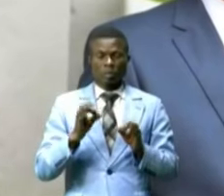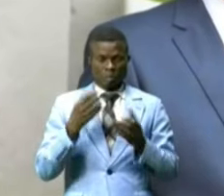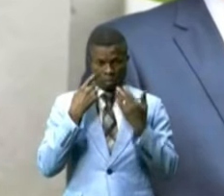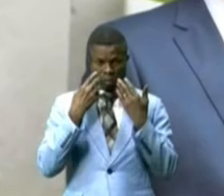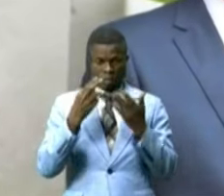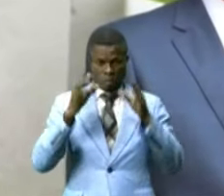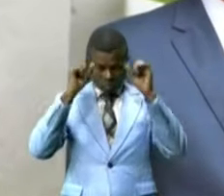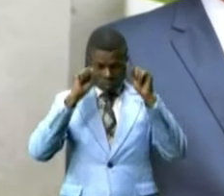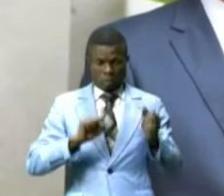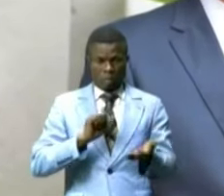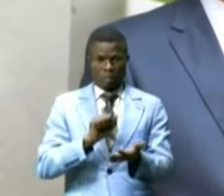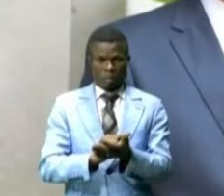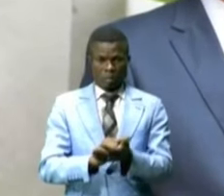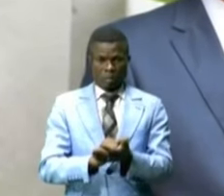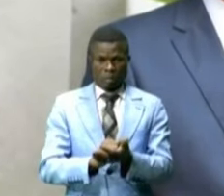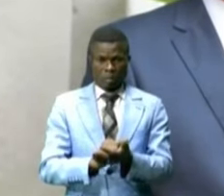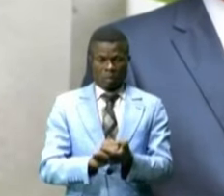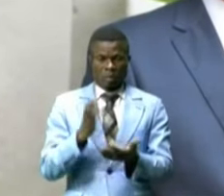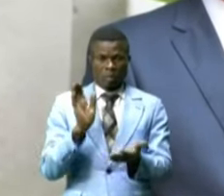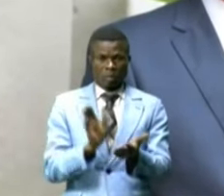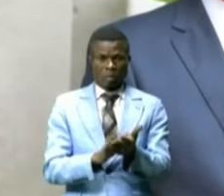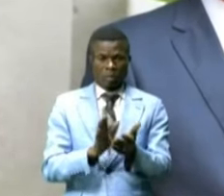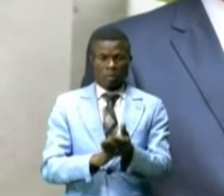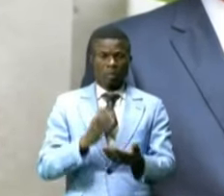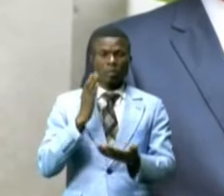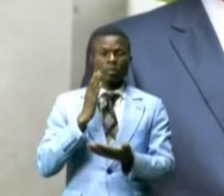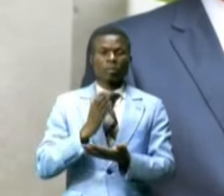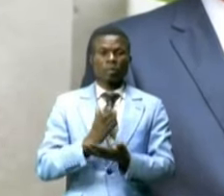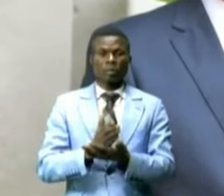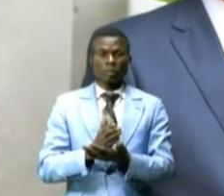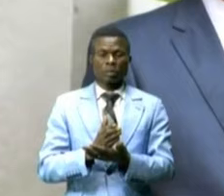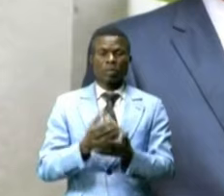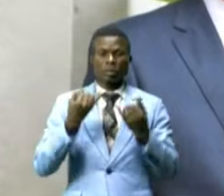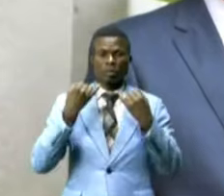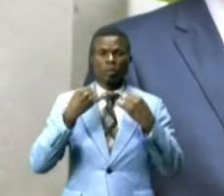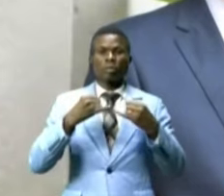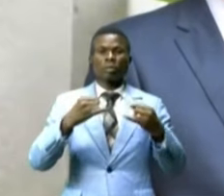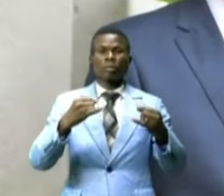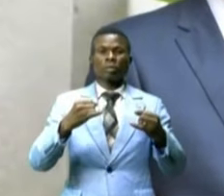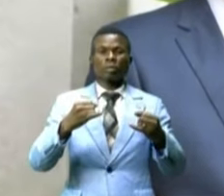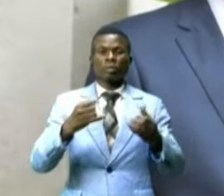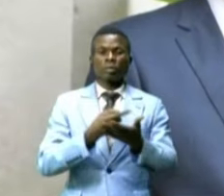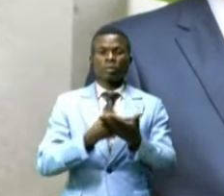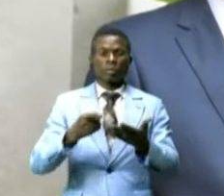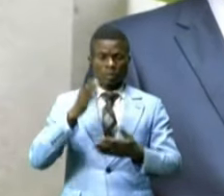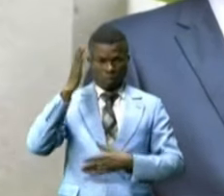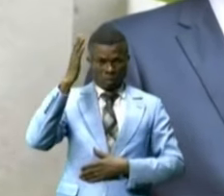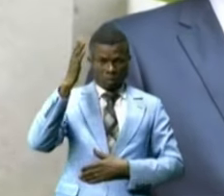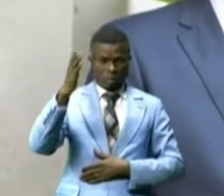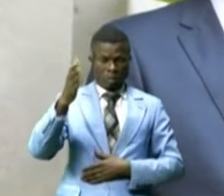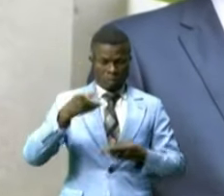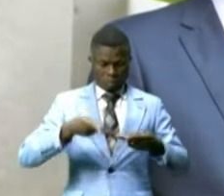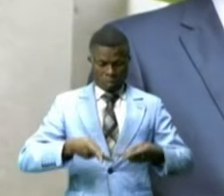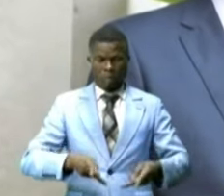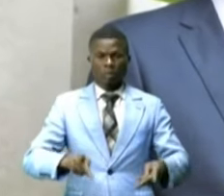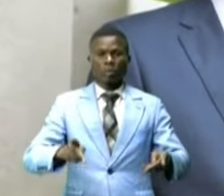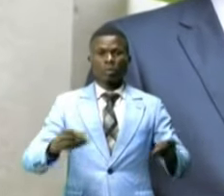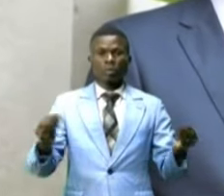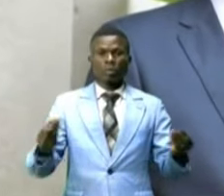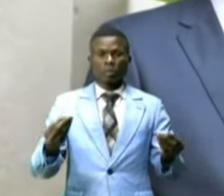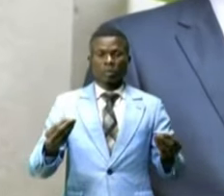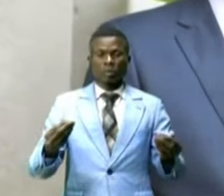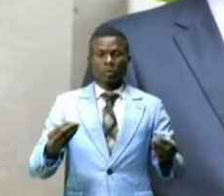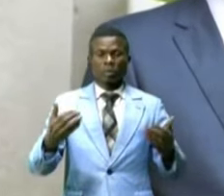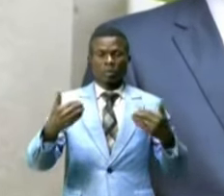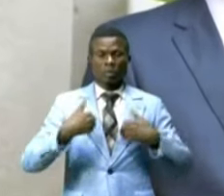qui ont été signés. Une école privée d'ici qui a signé avec une fédération des agriculteurs pour permettre à ce qu'il puisse y avoir le